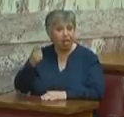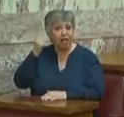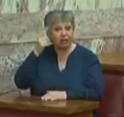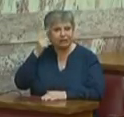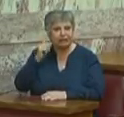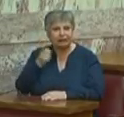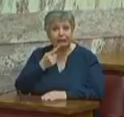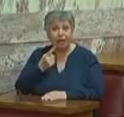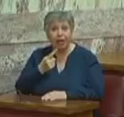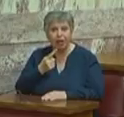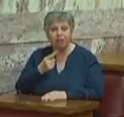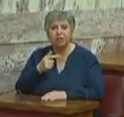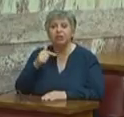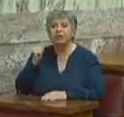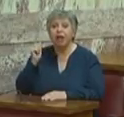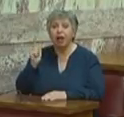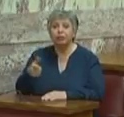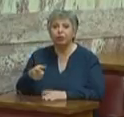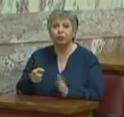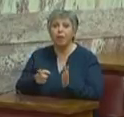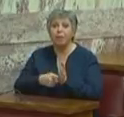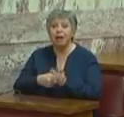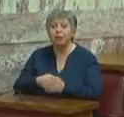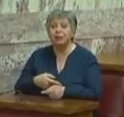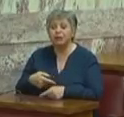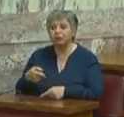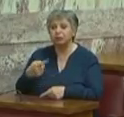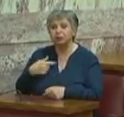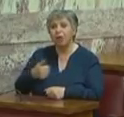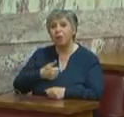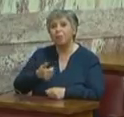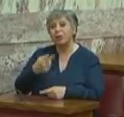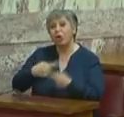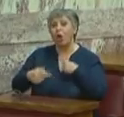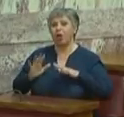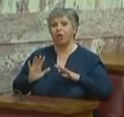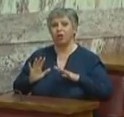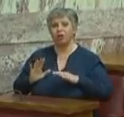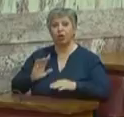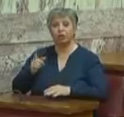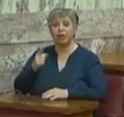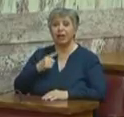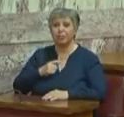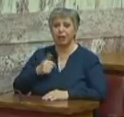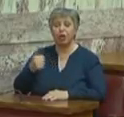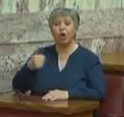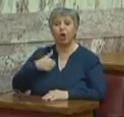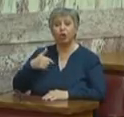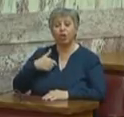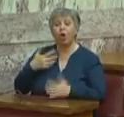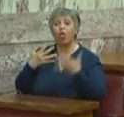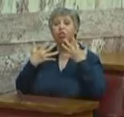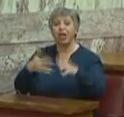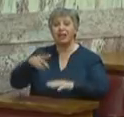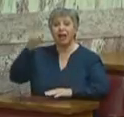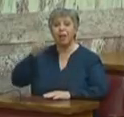ανακαλέσει αυτό το ακραίο και συκοφαντικό το οποίο είπε. Ότι ο Υπουργός Δικαιοσύνης είχε 10 μέρες στα χέρια του